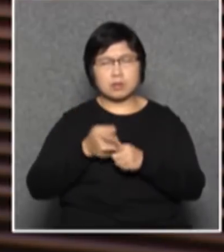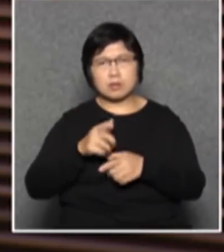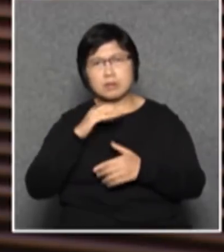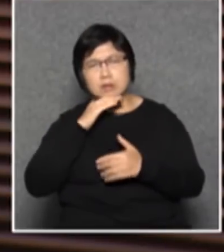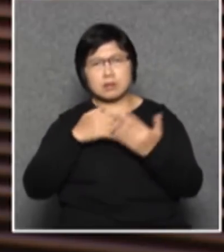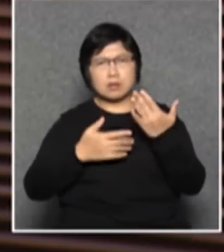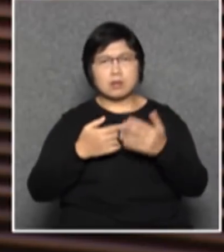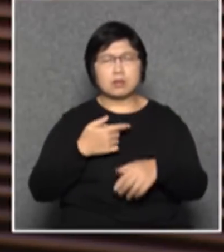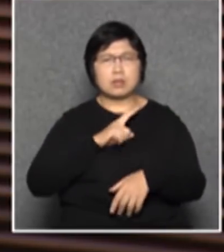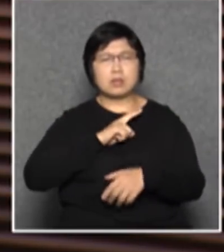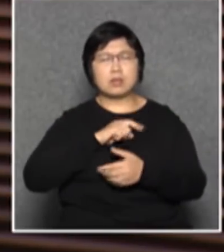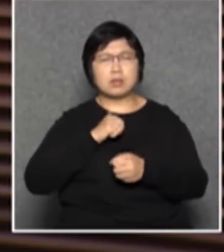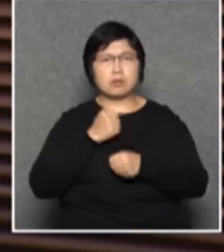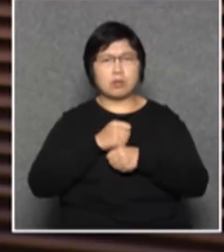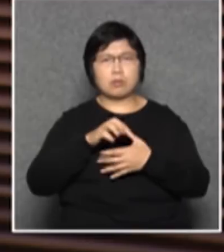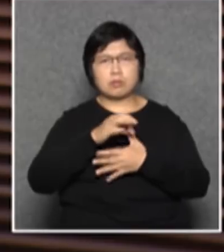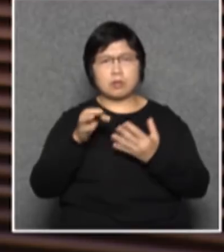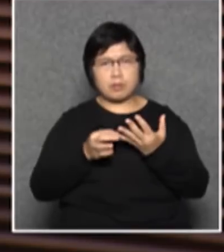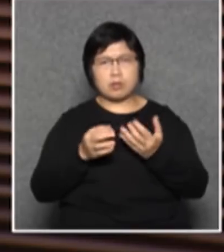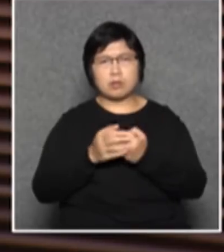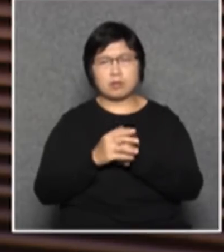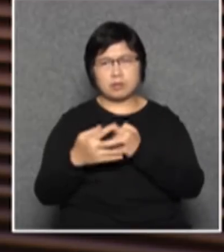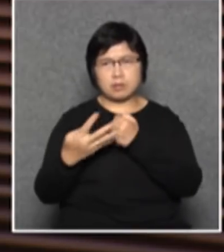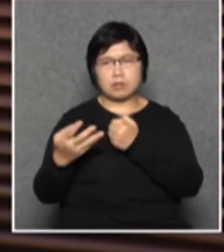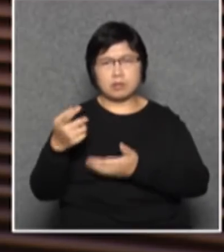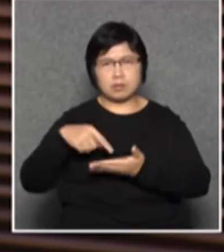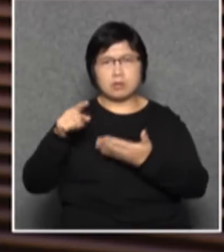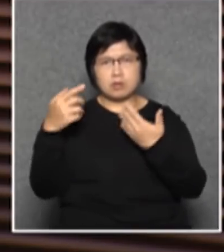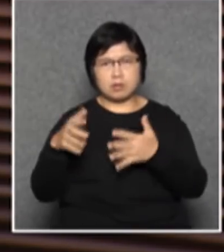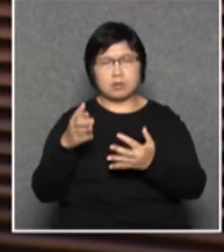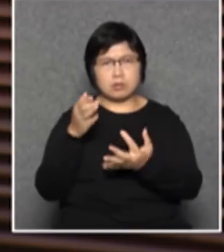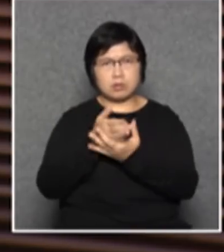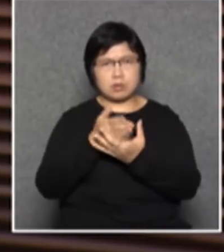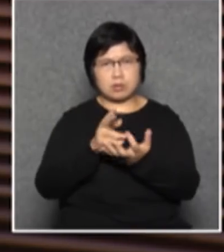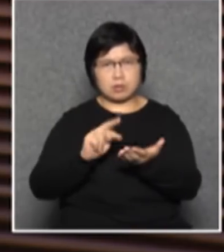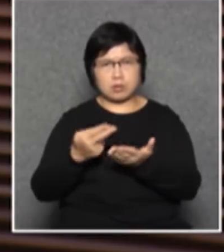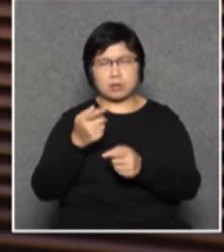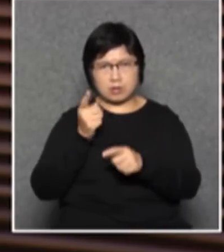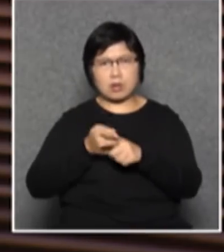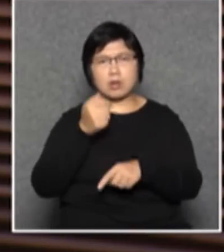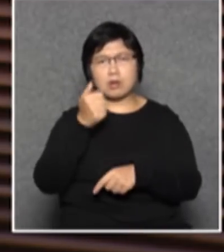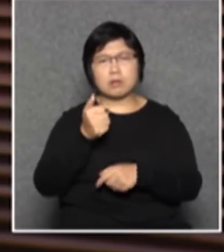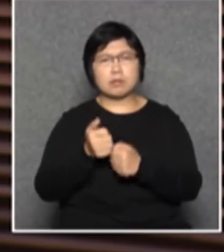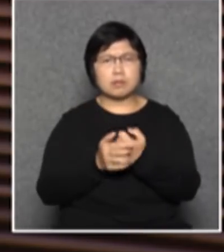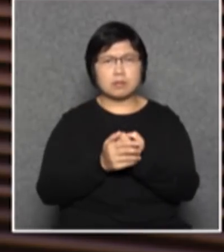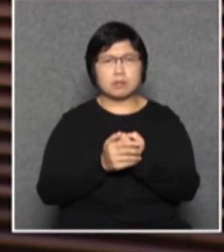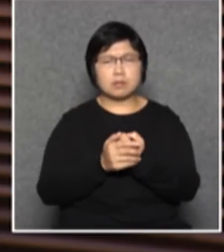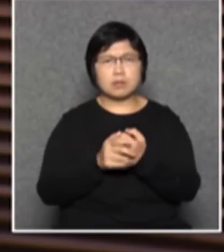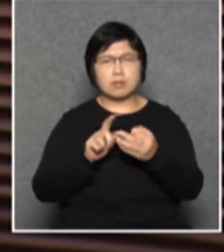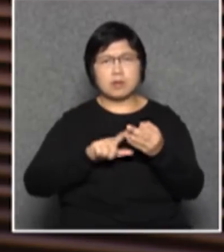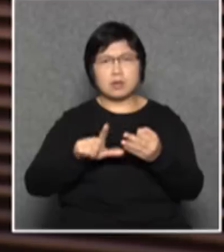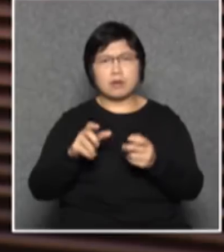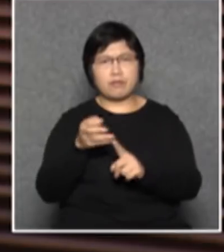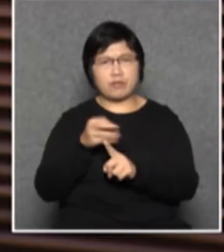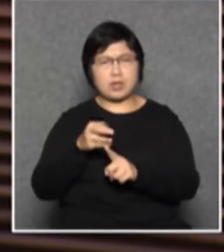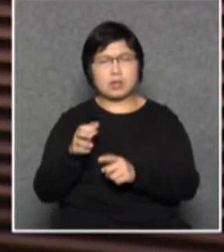步。第四，通過方案之後爭取優化才是正路。李飛主任多次已